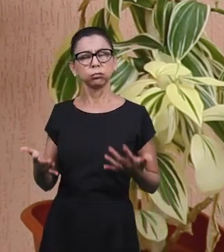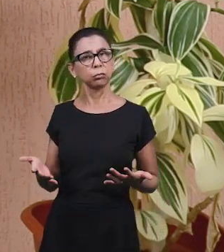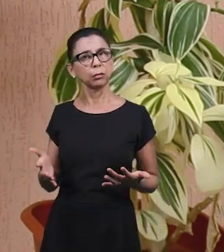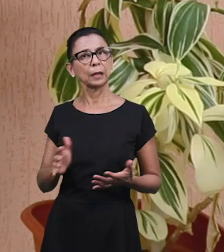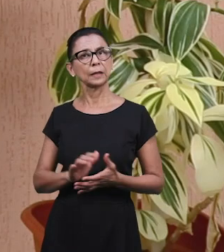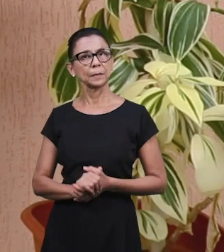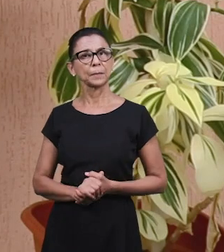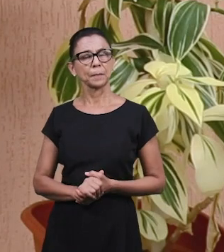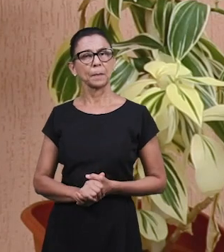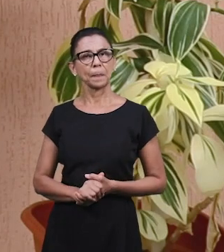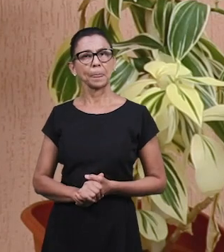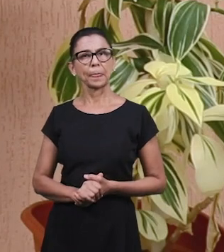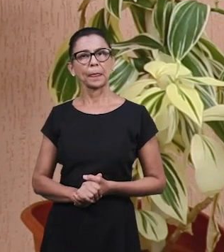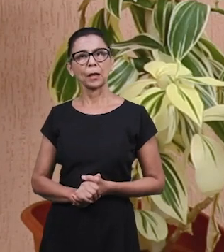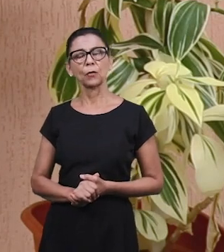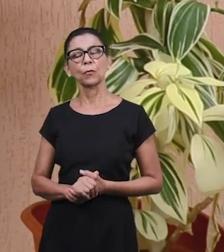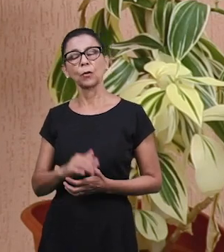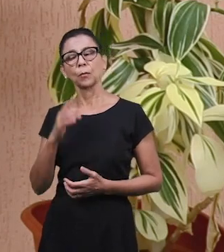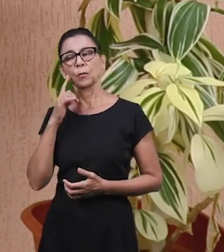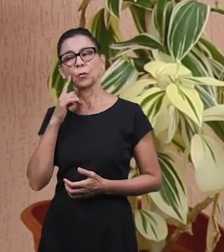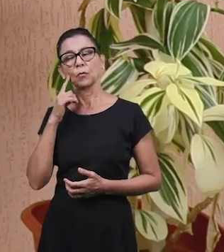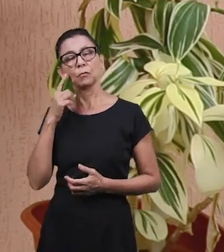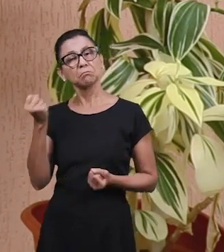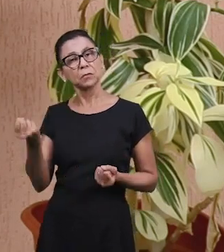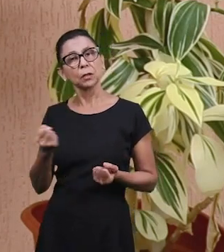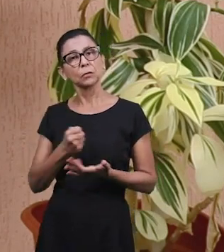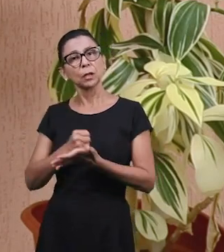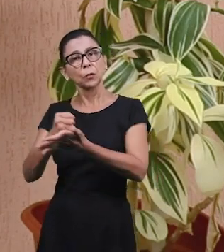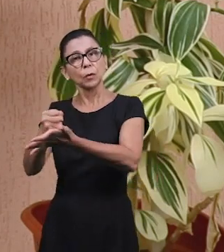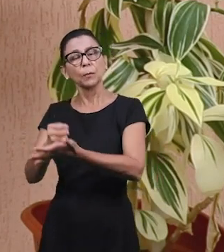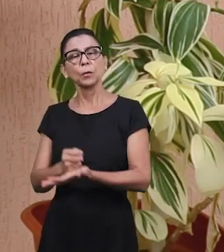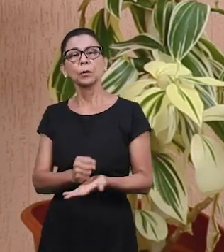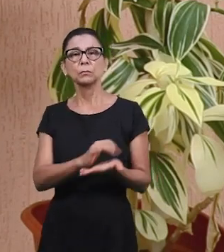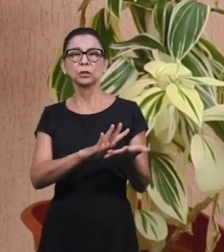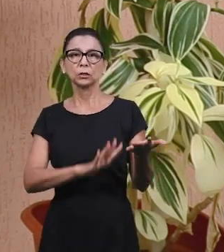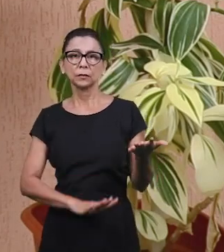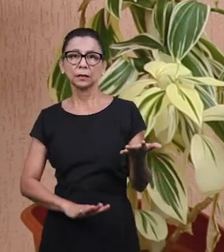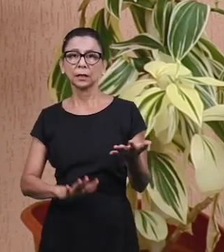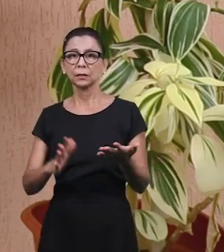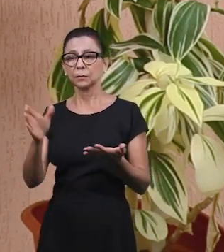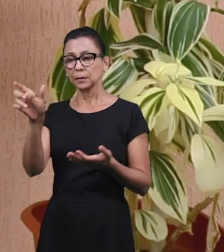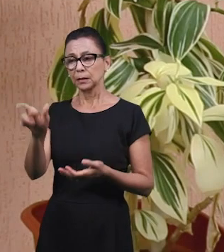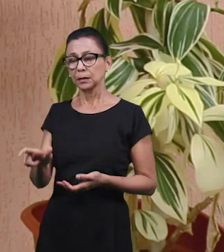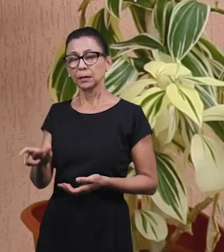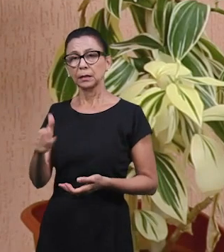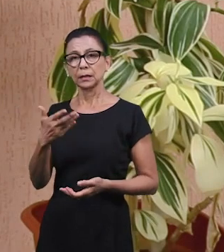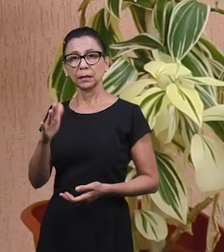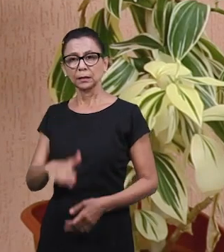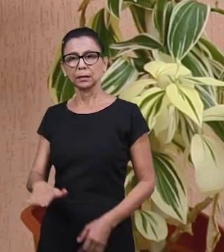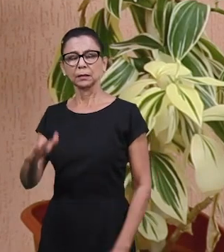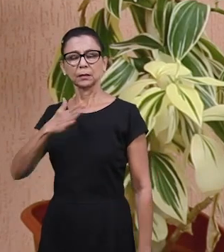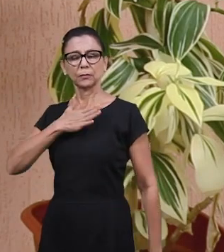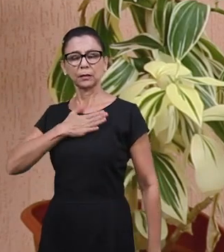avant n'importe quelle autre chose, nous allons faire des activités qui puissent calmer l'enfant.